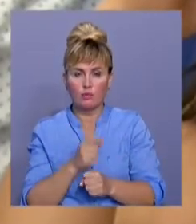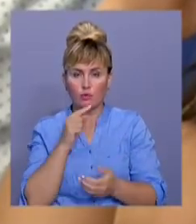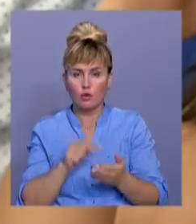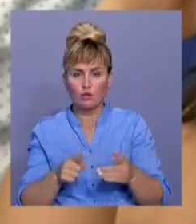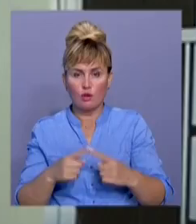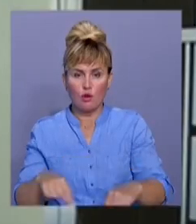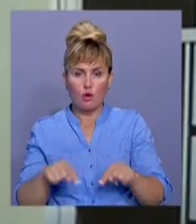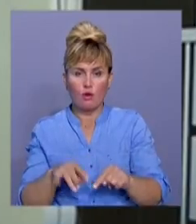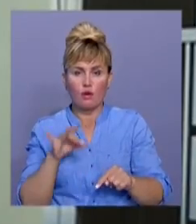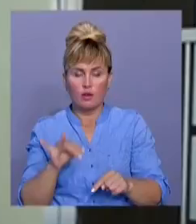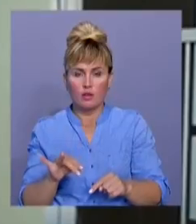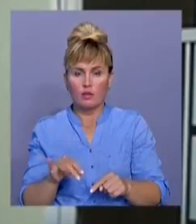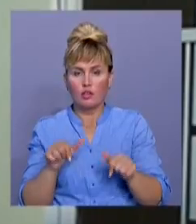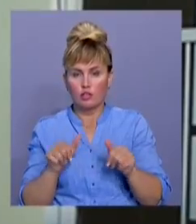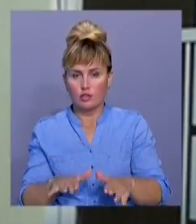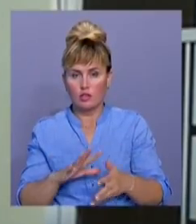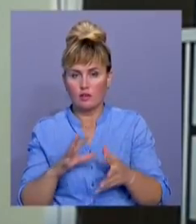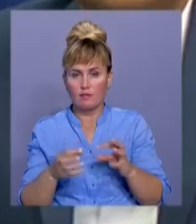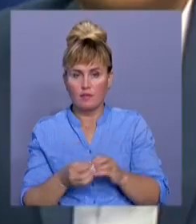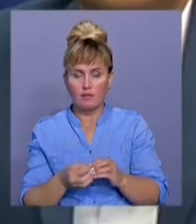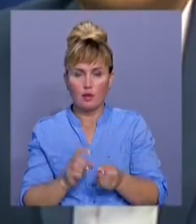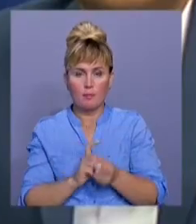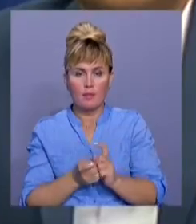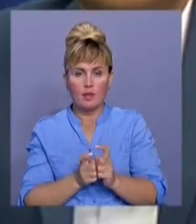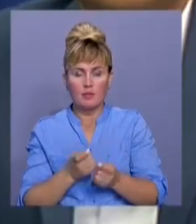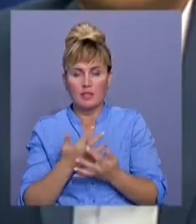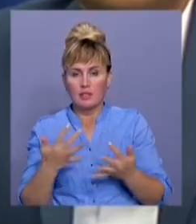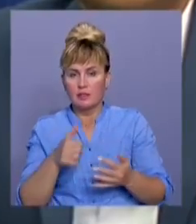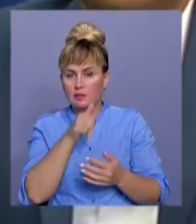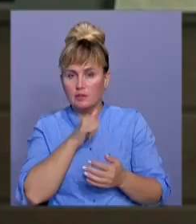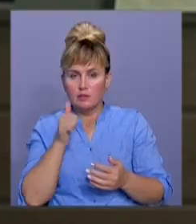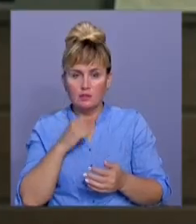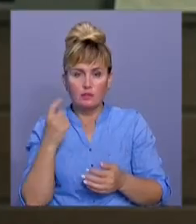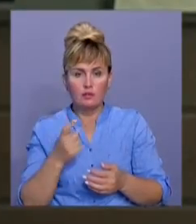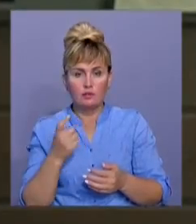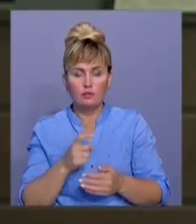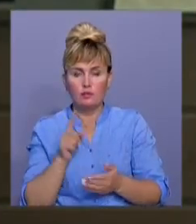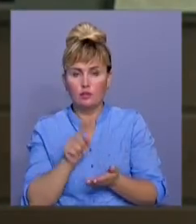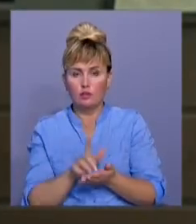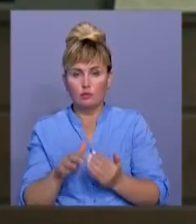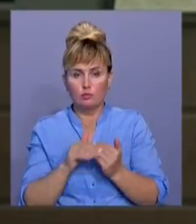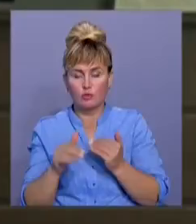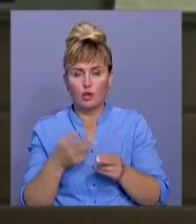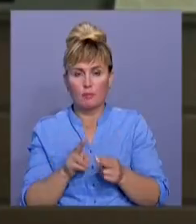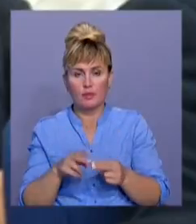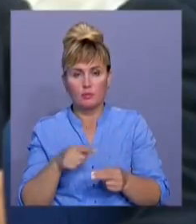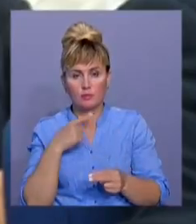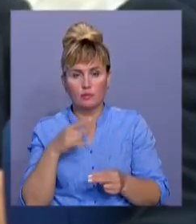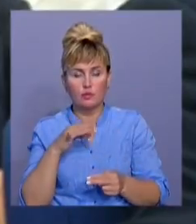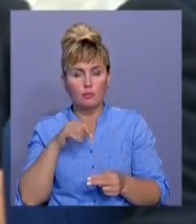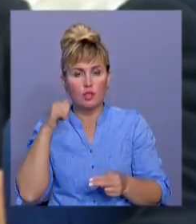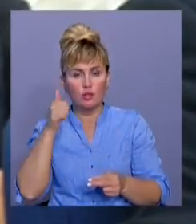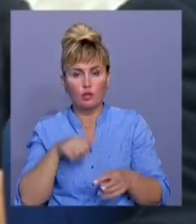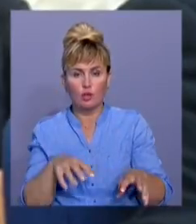органов и пришли к неутешительному выводу. Борьба с теневой экономикой ведется не на должном уровне. Об этом говорят и